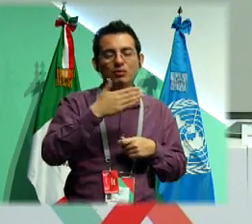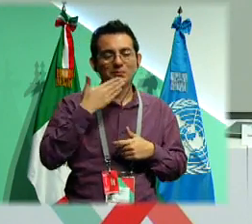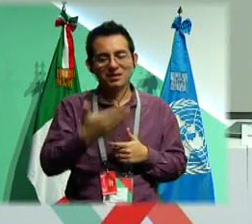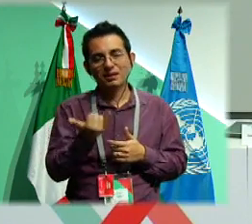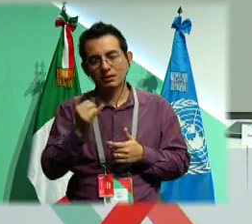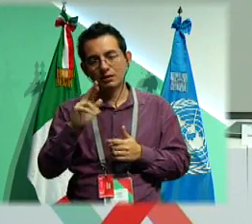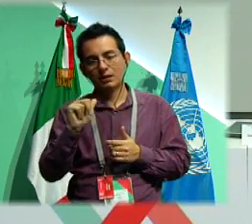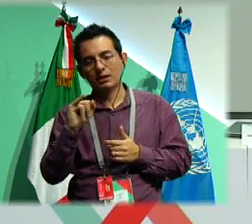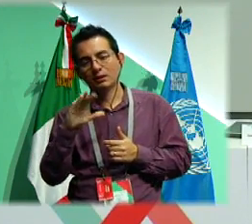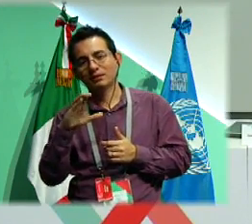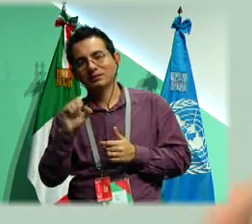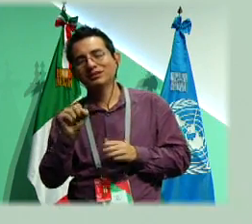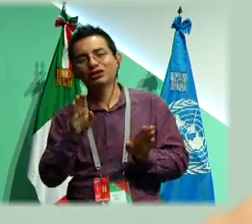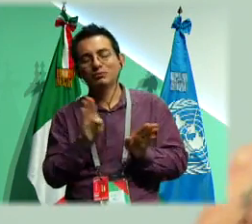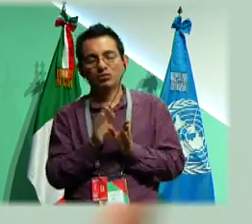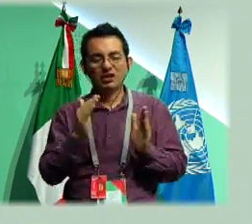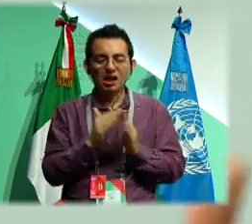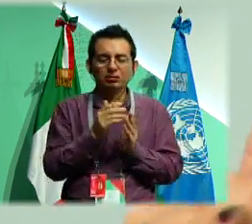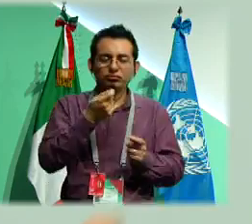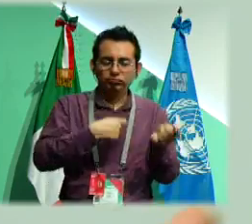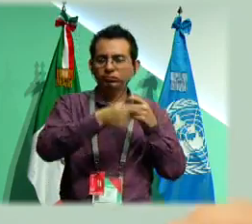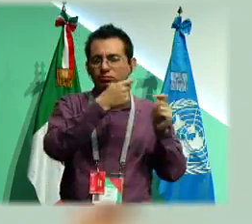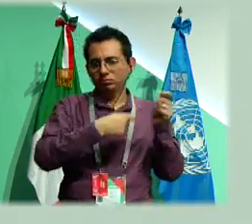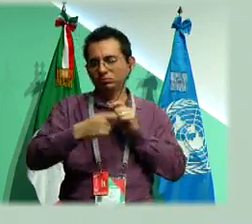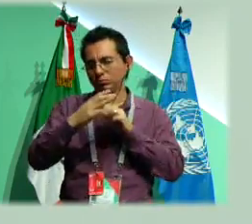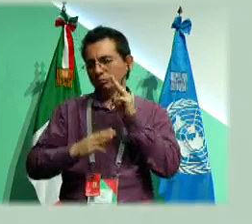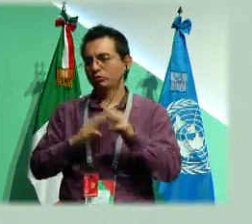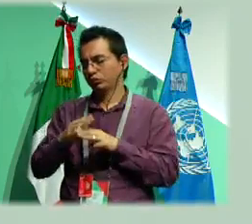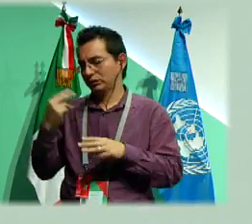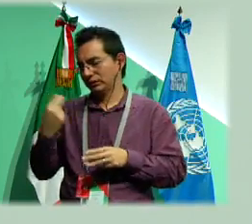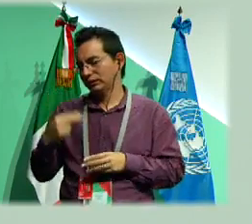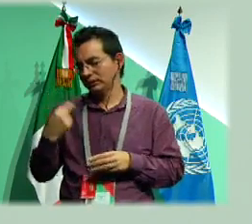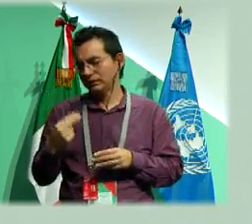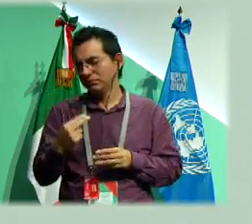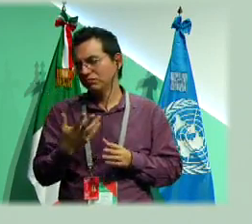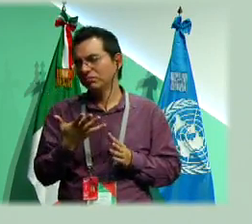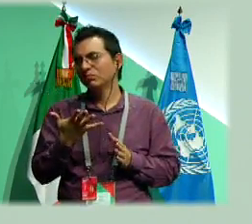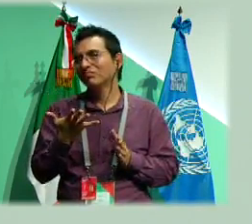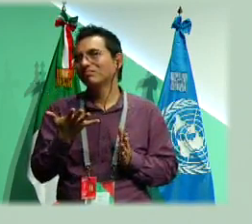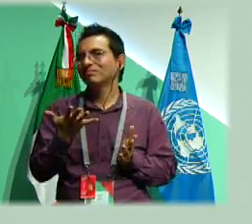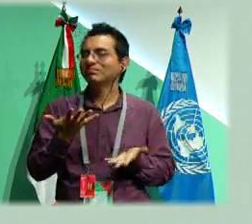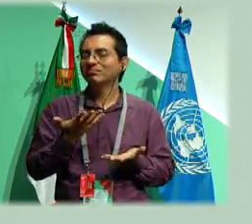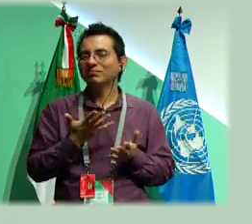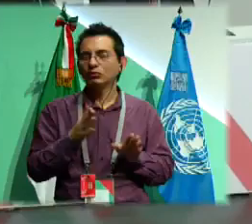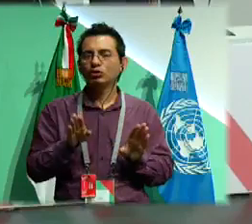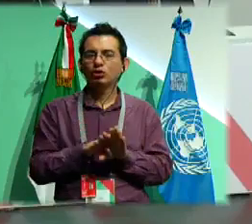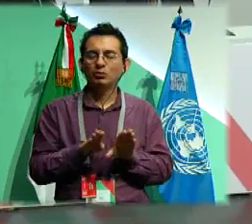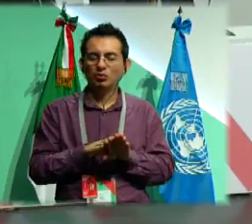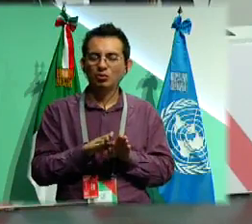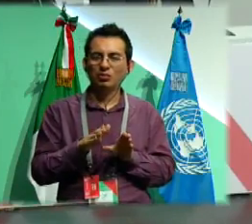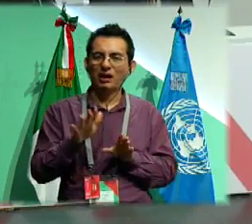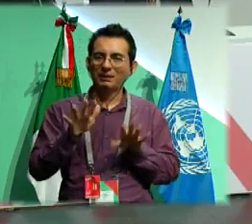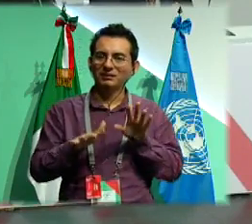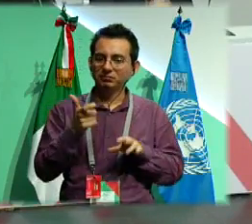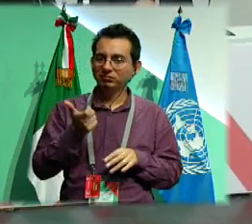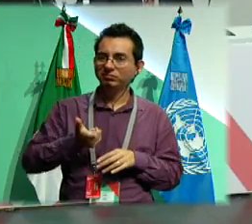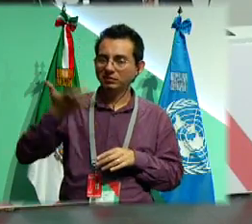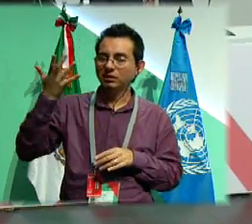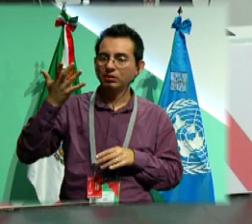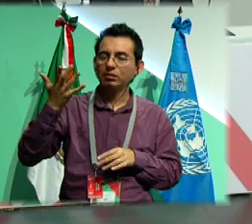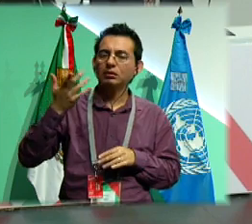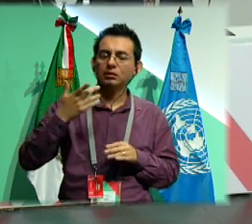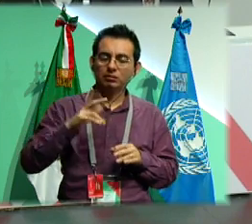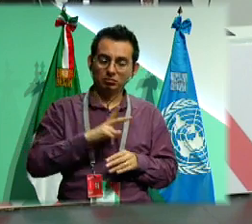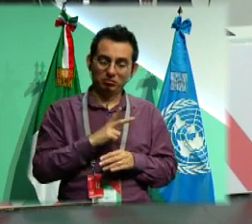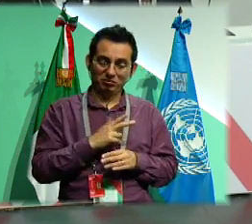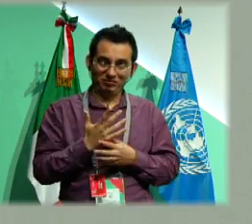monde. Dans notre PIB, c'est un pourcentage plus grand que dans d'autres pays. Donc, pour nous dire